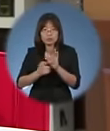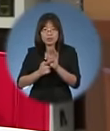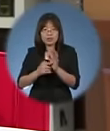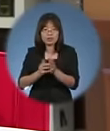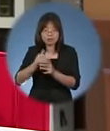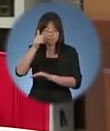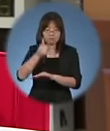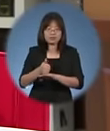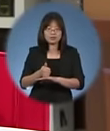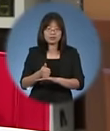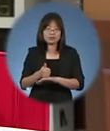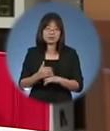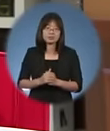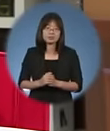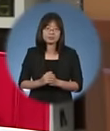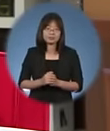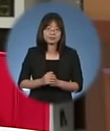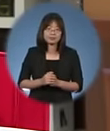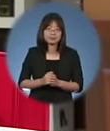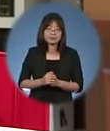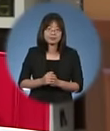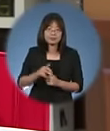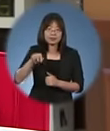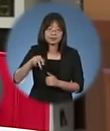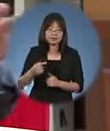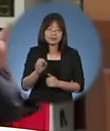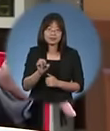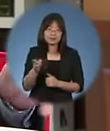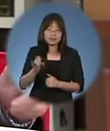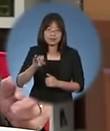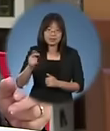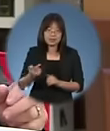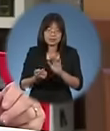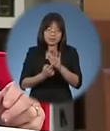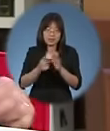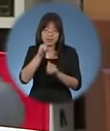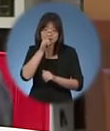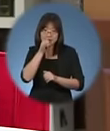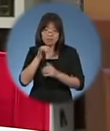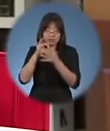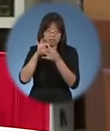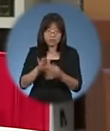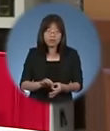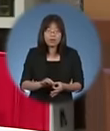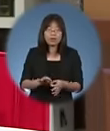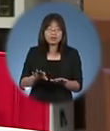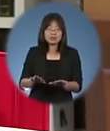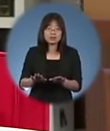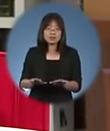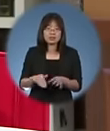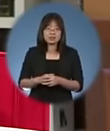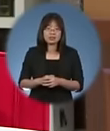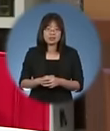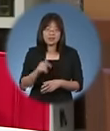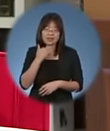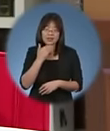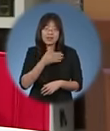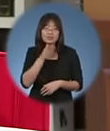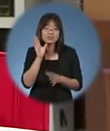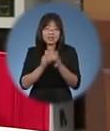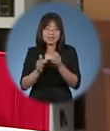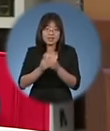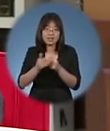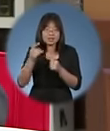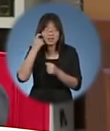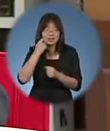맨 마지막으로 스페인 편도 다루고. 그래서 쭉 하다 보니까는 아하, 요즘 이제 나이가 들어가지고 느껴지는